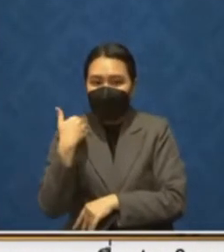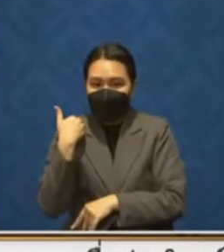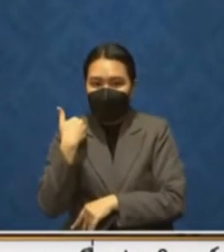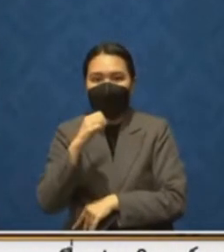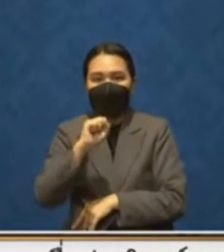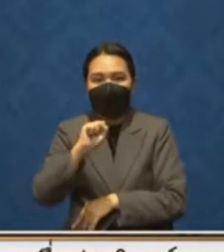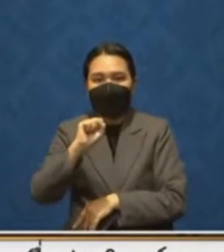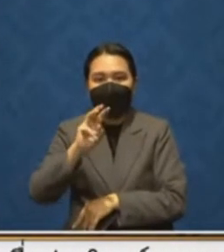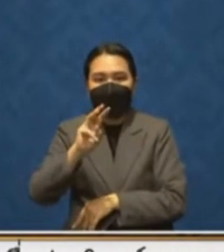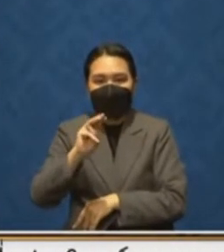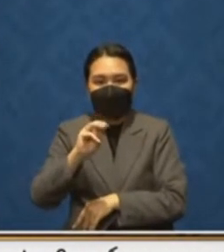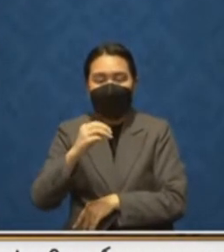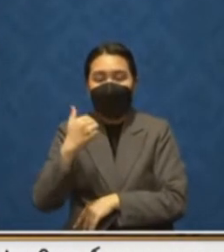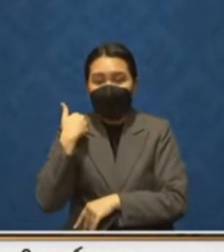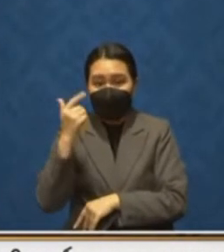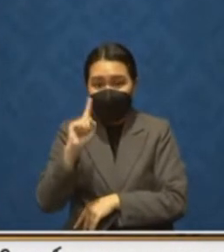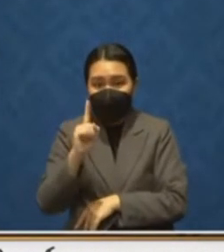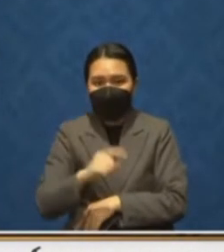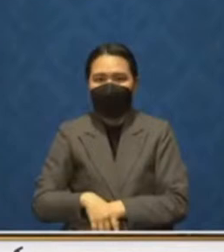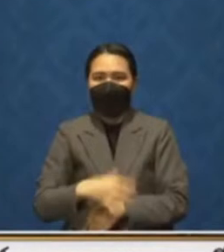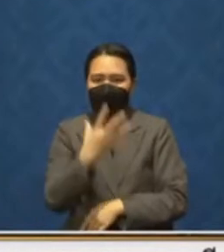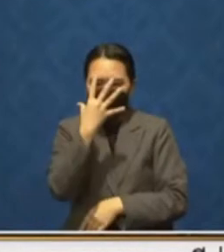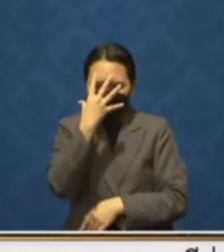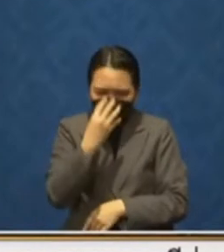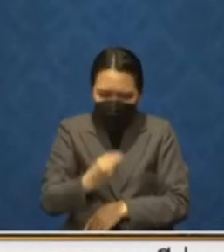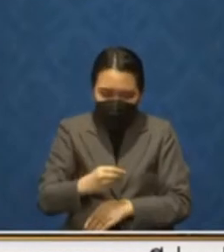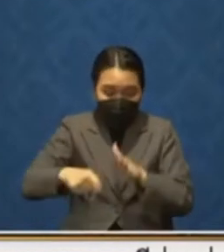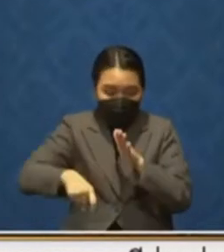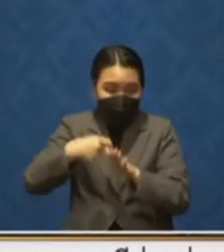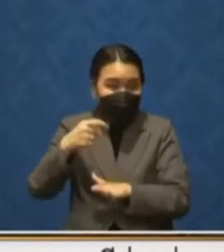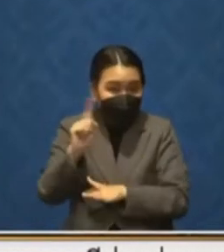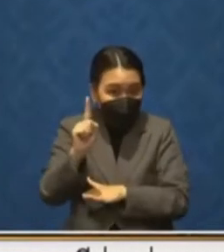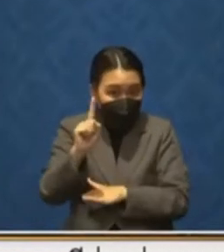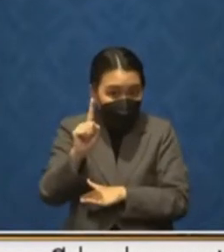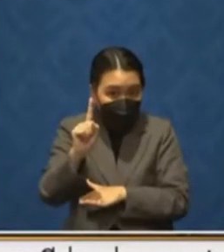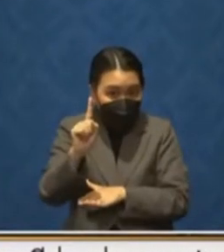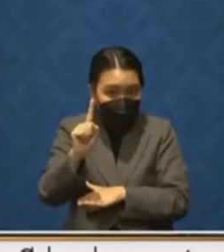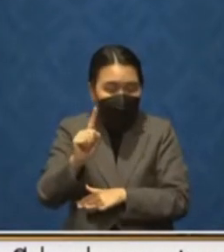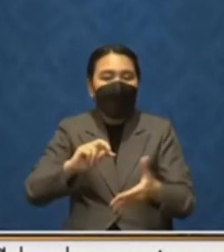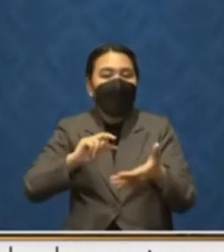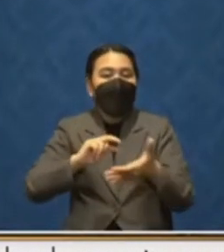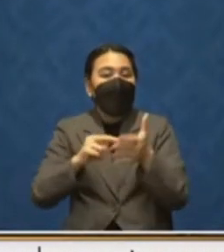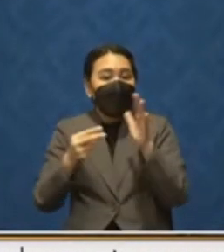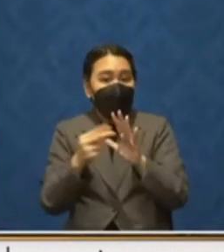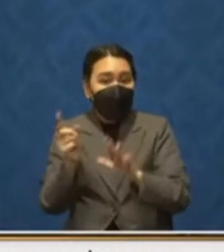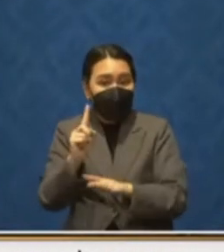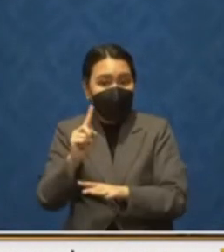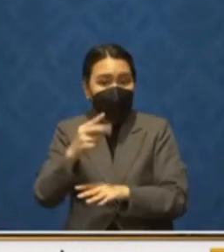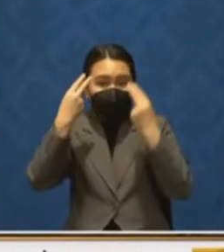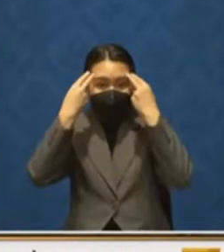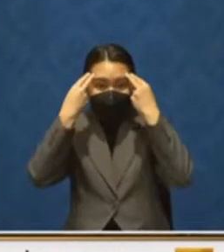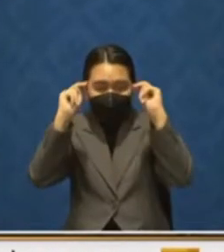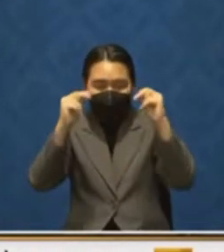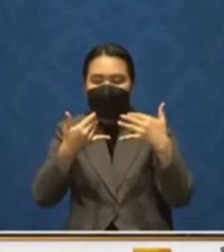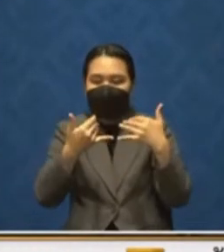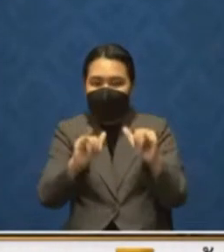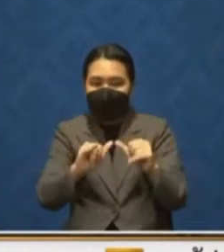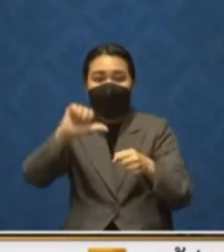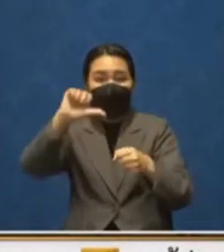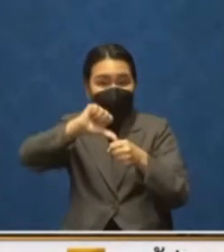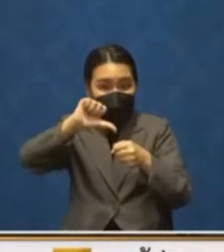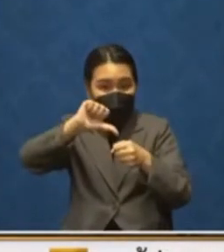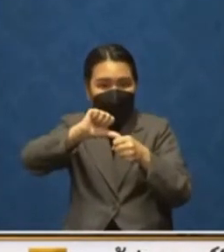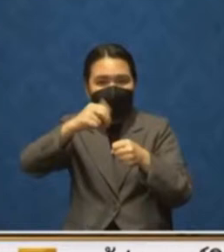เหตุแห่งทุกข์อยู่ตรงไหนนายกรู้ไหมเหตุแห่งทุกข์ก็เพราะว่าท่านนายกเบี้ยไปปล่อยให้ราคาก๊าซและน้ำ